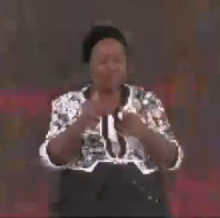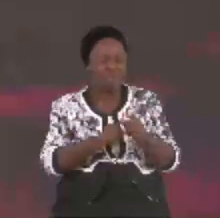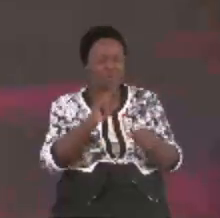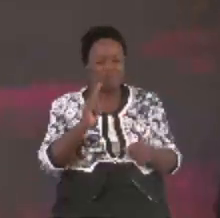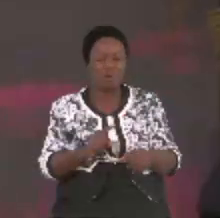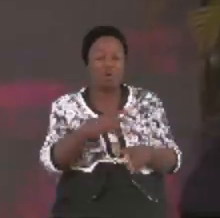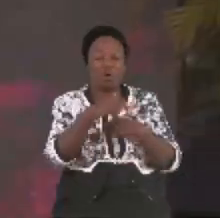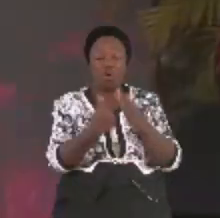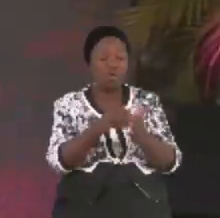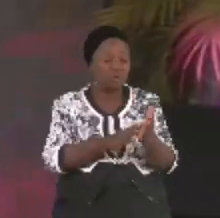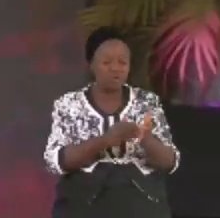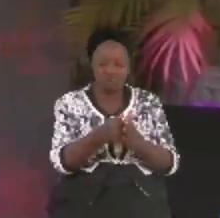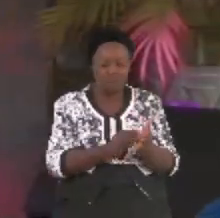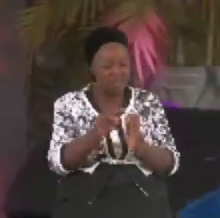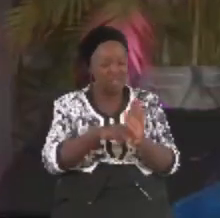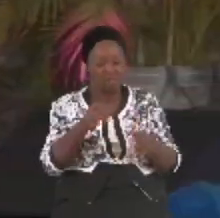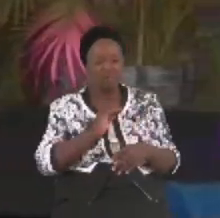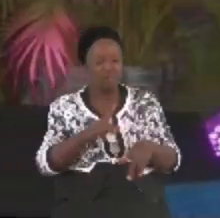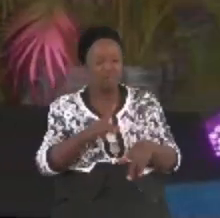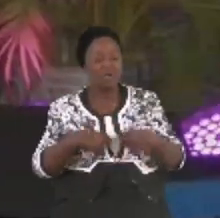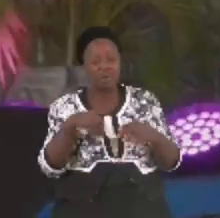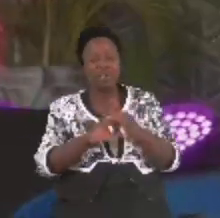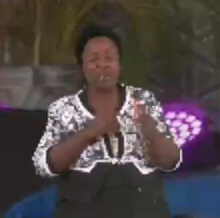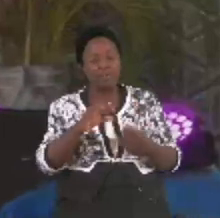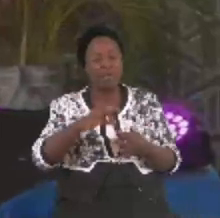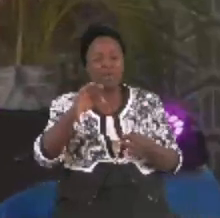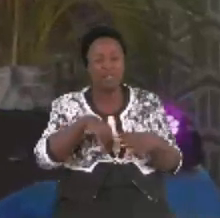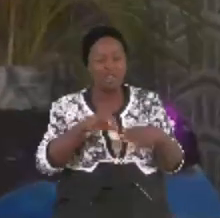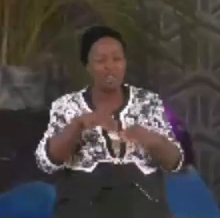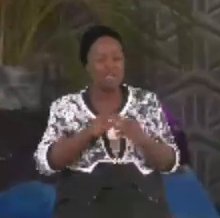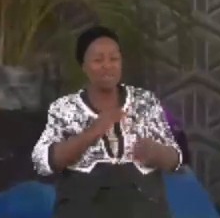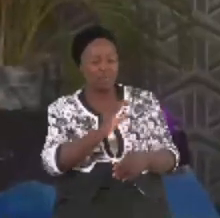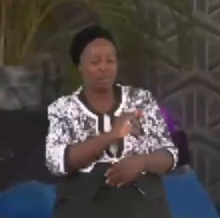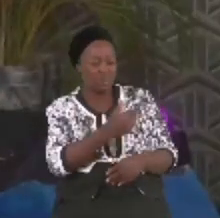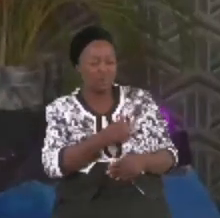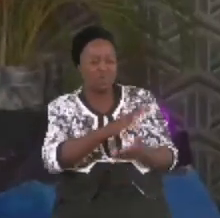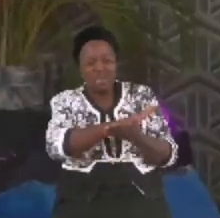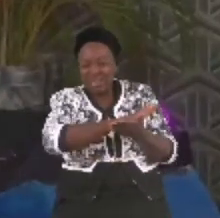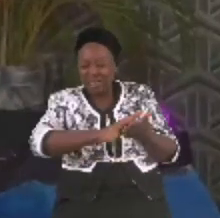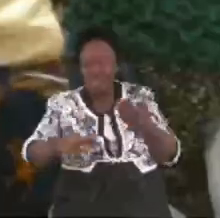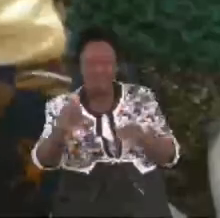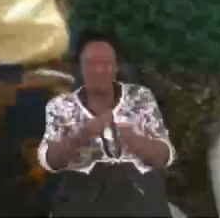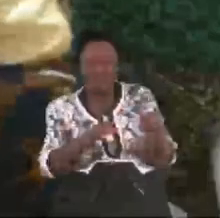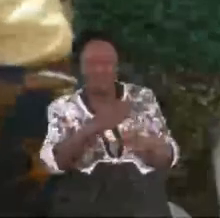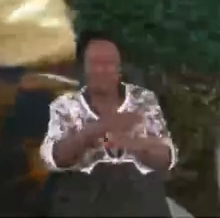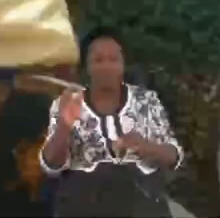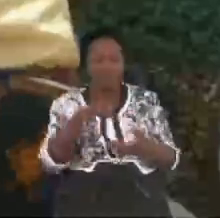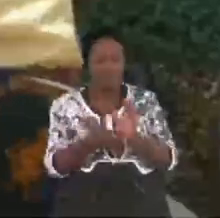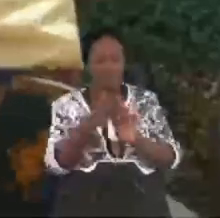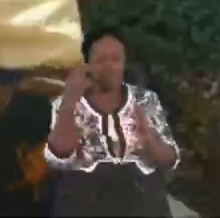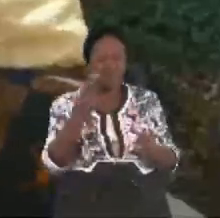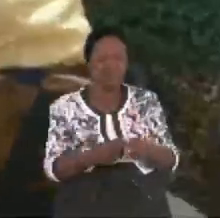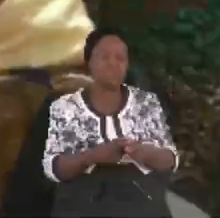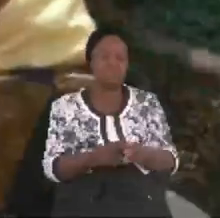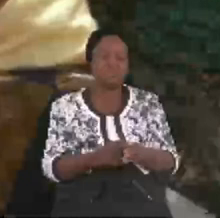Toute la faiblesse de nos vies, de notre esprit, de notre âme, balaie tout au nom de Jésus.